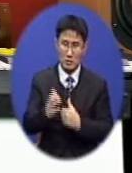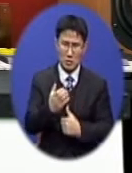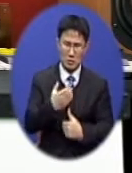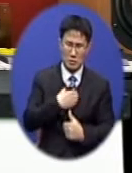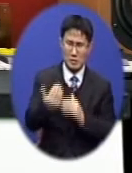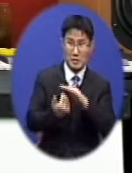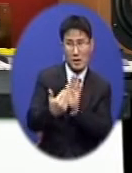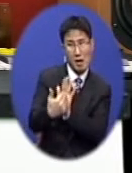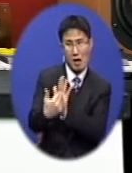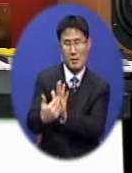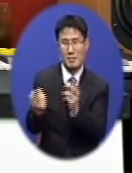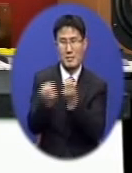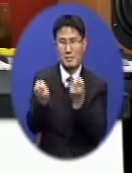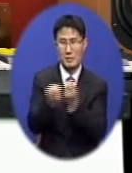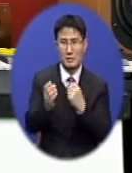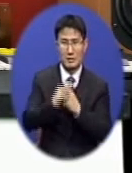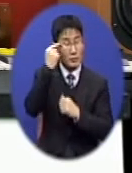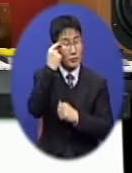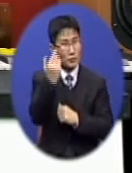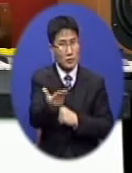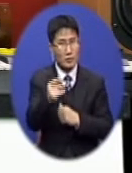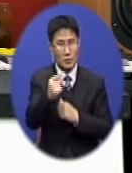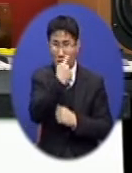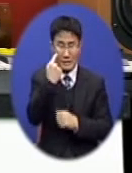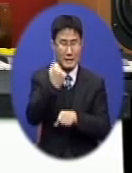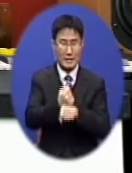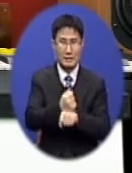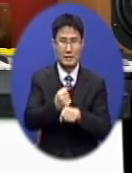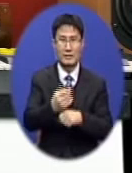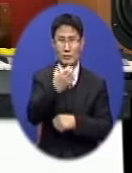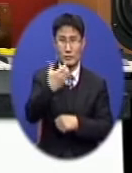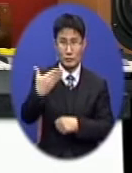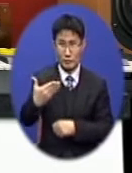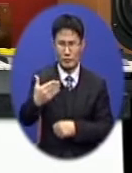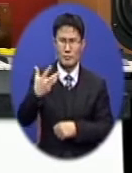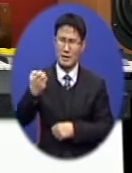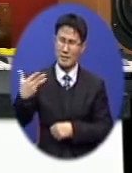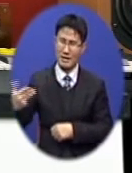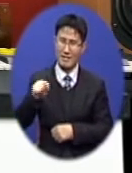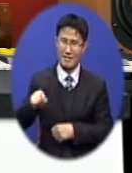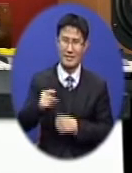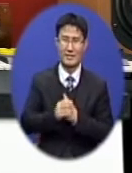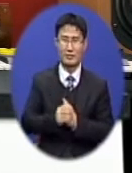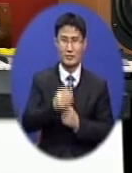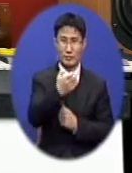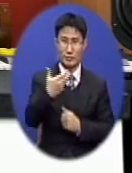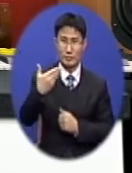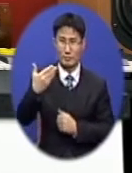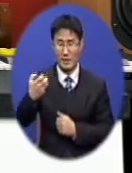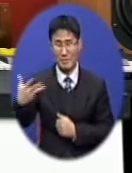상황의 예방법을 퀴즈를 통해서 알아보는 시간 99세까지 팔팔하게 네.